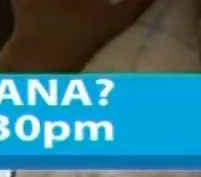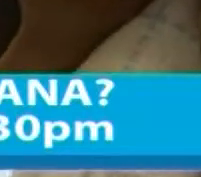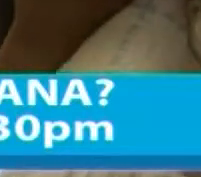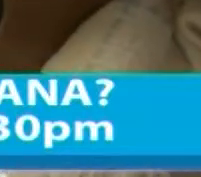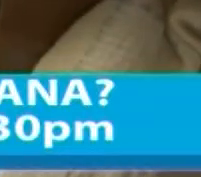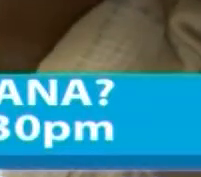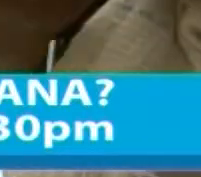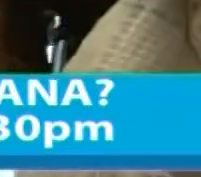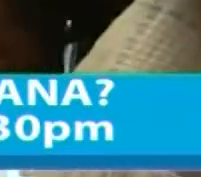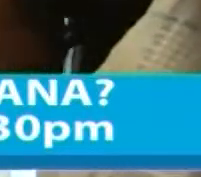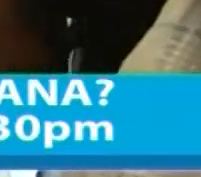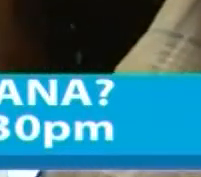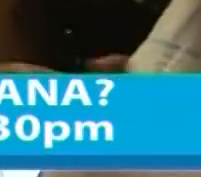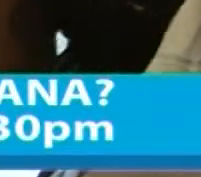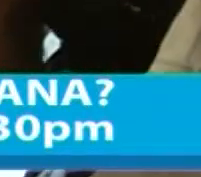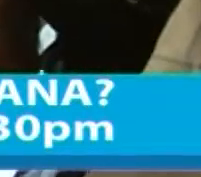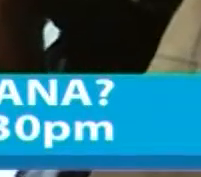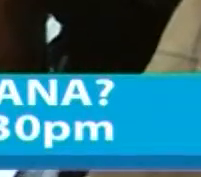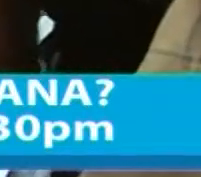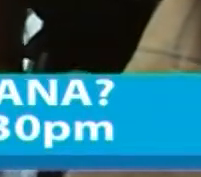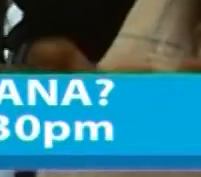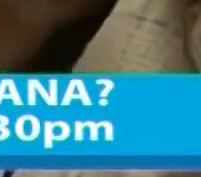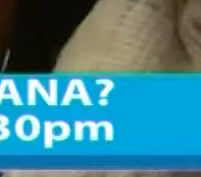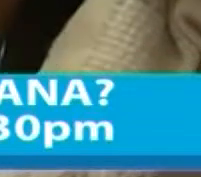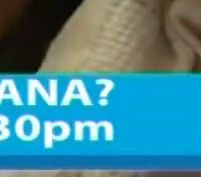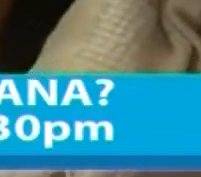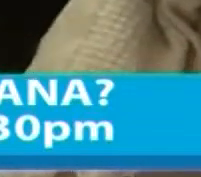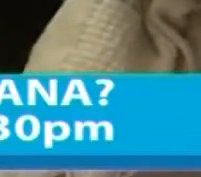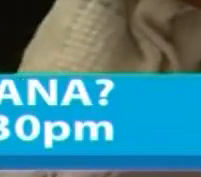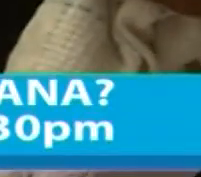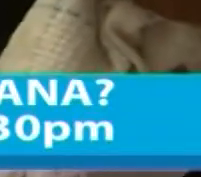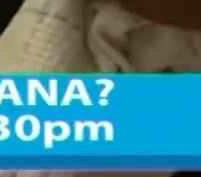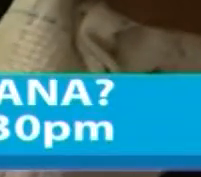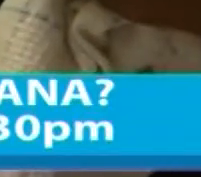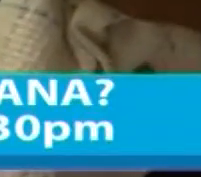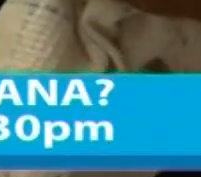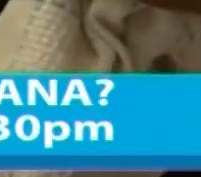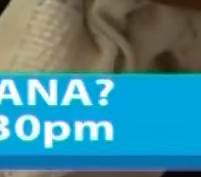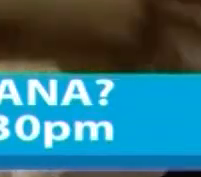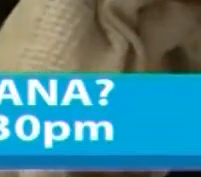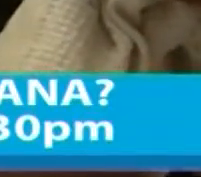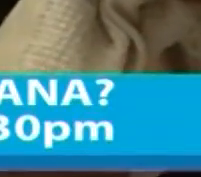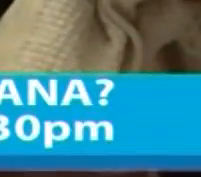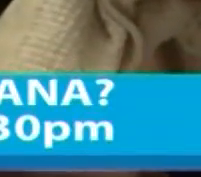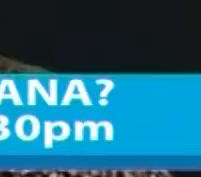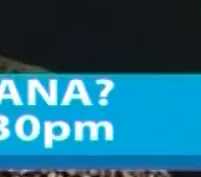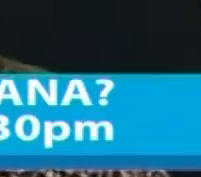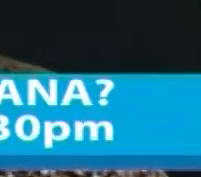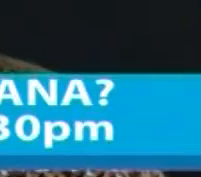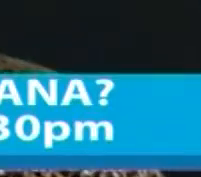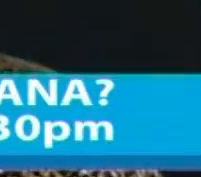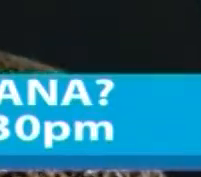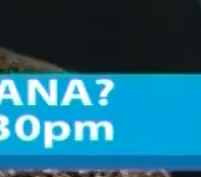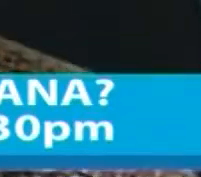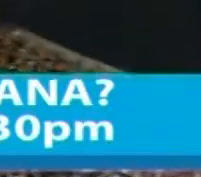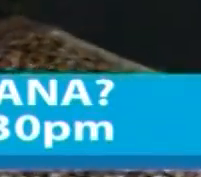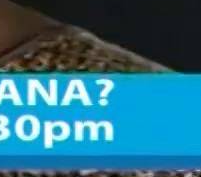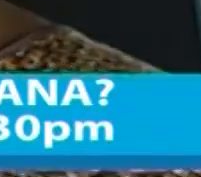simu yangu ama nikuhudumie? Kuna hospitali jirani huko unaweza enda. Na wewe umetoka kula takataka unakuja kuniletea hapa.